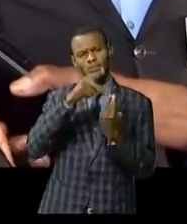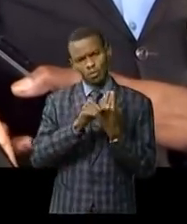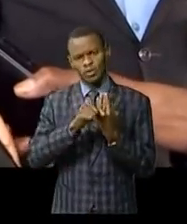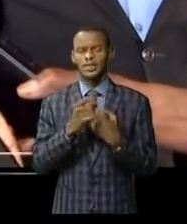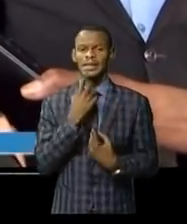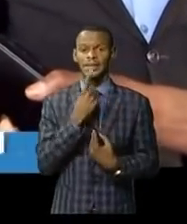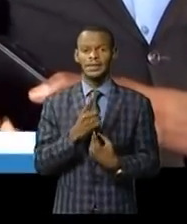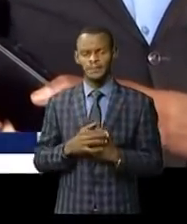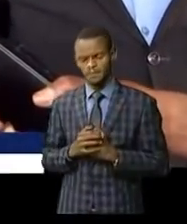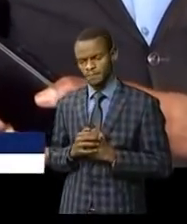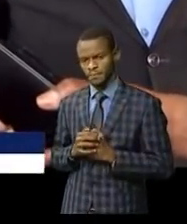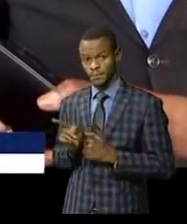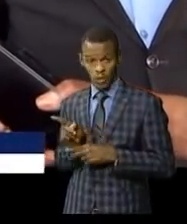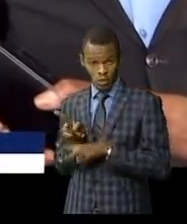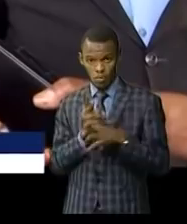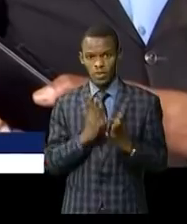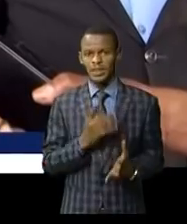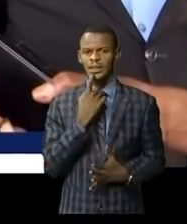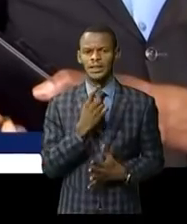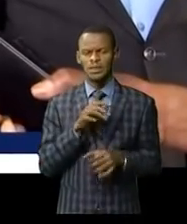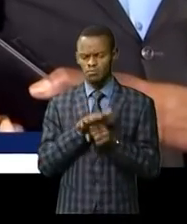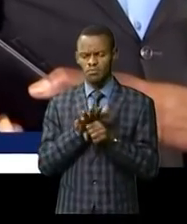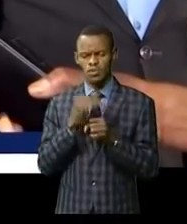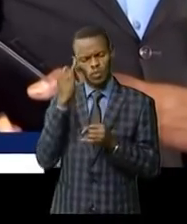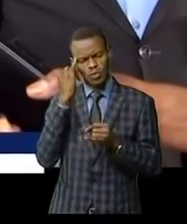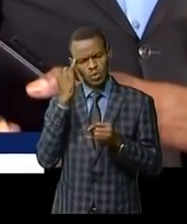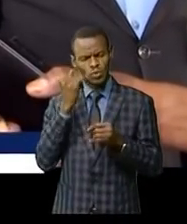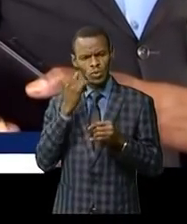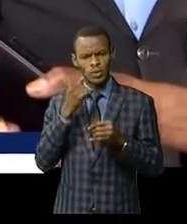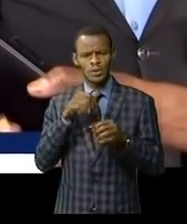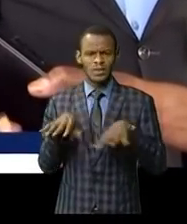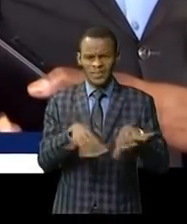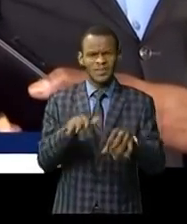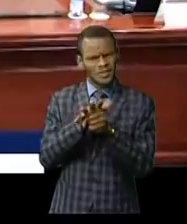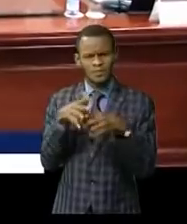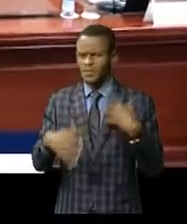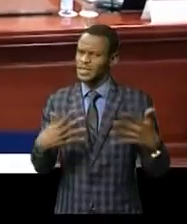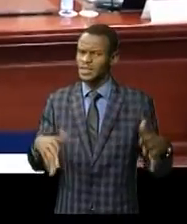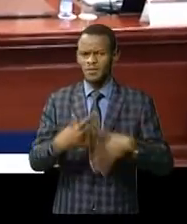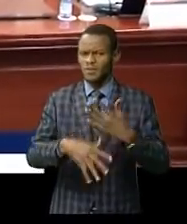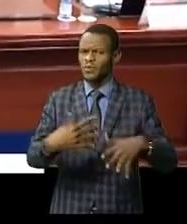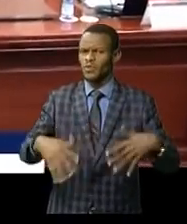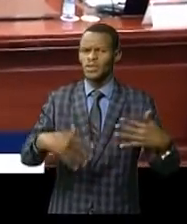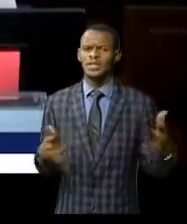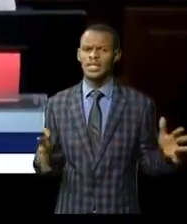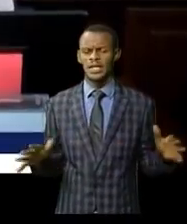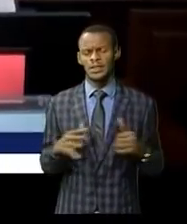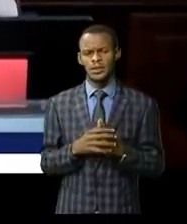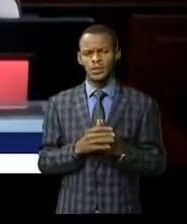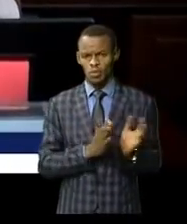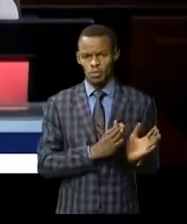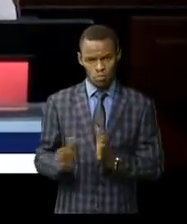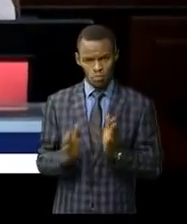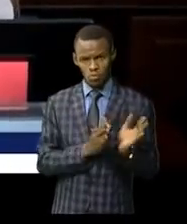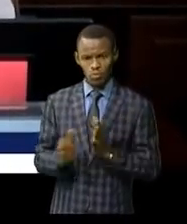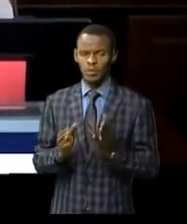avons déjà, nous sommes en train d'élaborer les outils de gestion. Nous avons déjà préparé le cadre